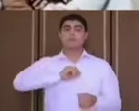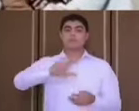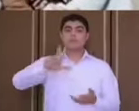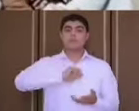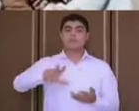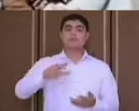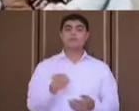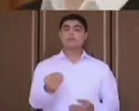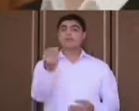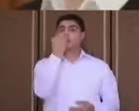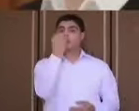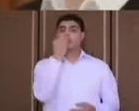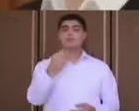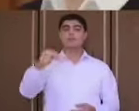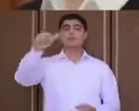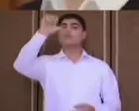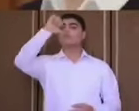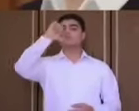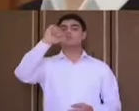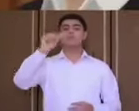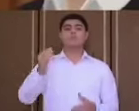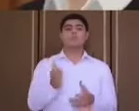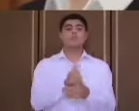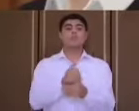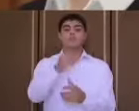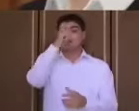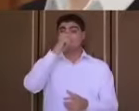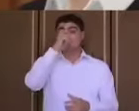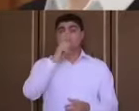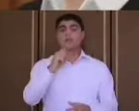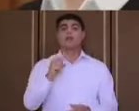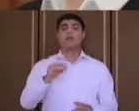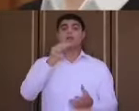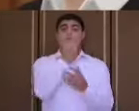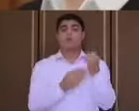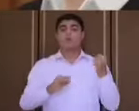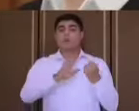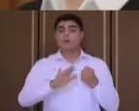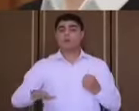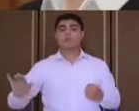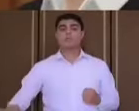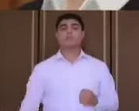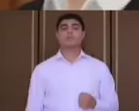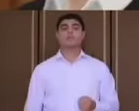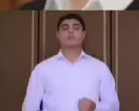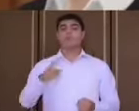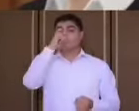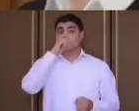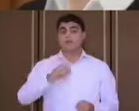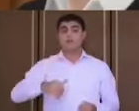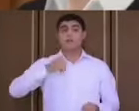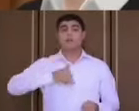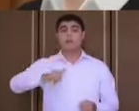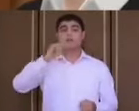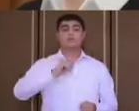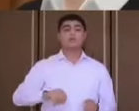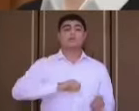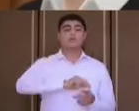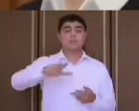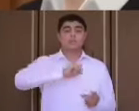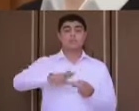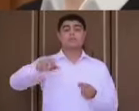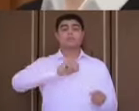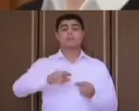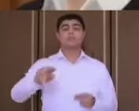لزوجته وأولاده من غير ما الفلاح يعرف أي حاجة. وفضل الفلاح الفصيح يقدم